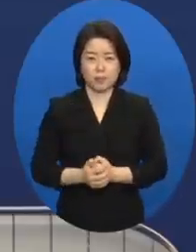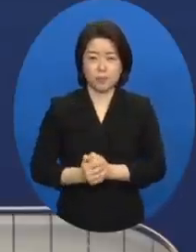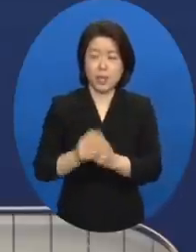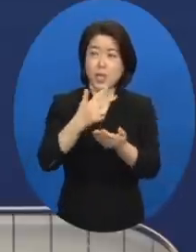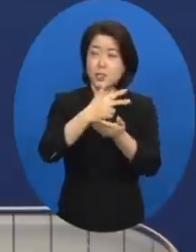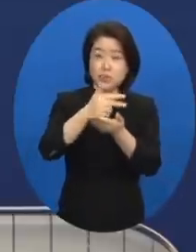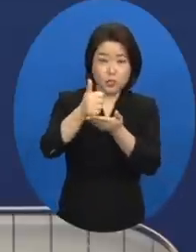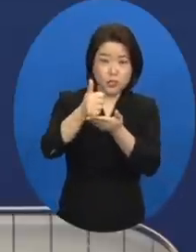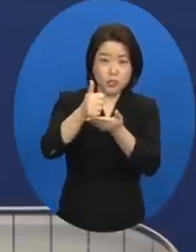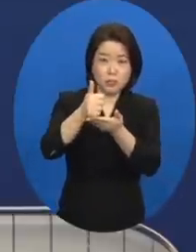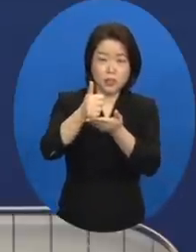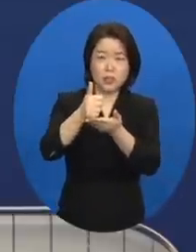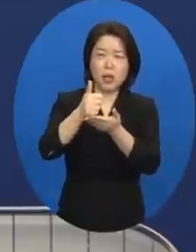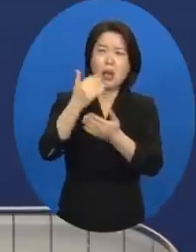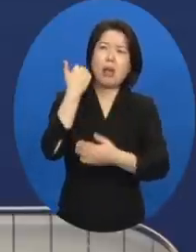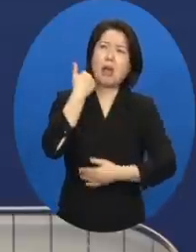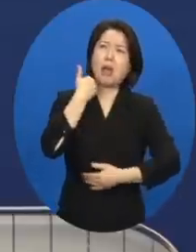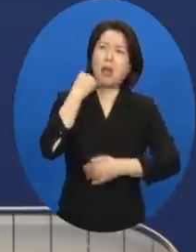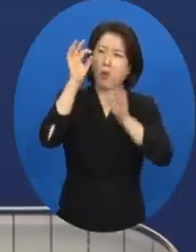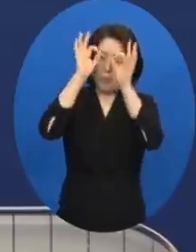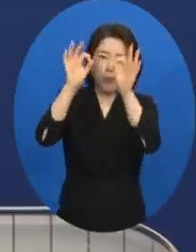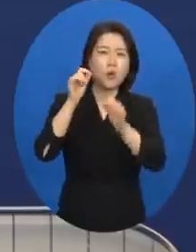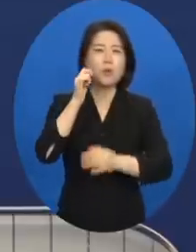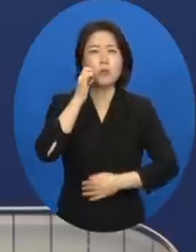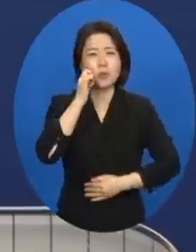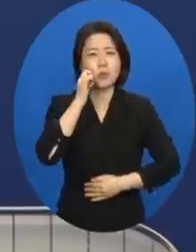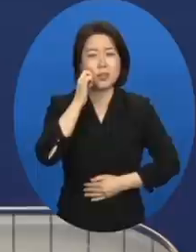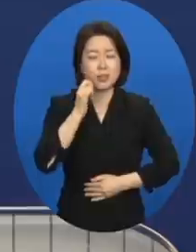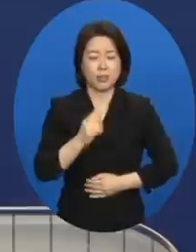주님이 안 보이더라고요.